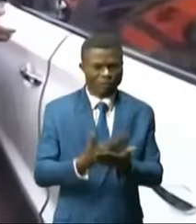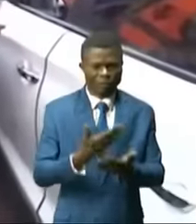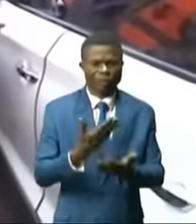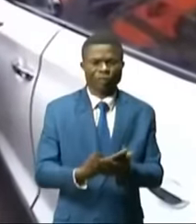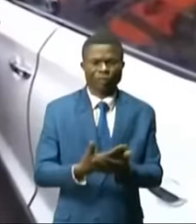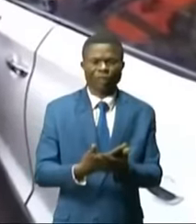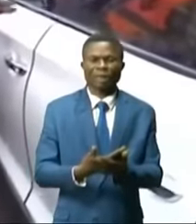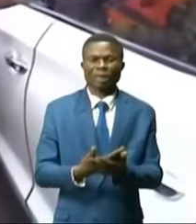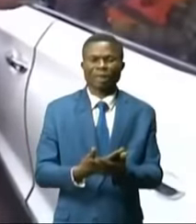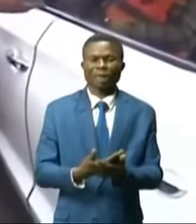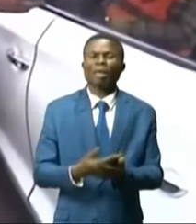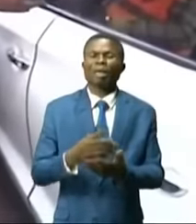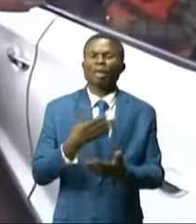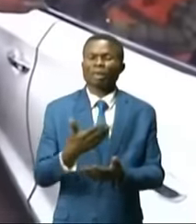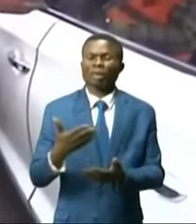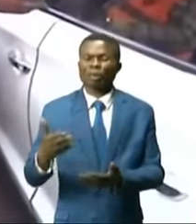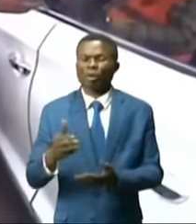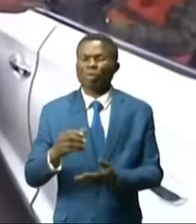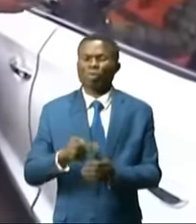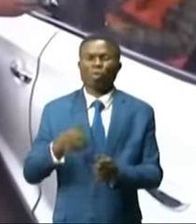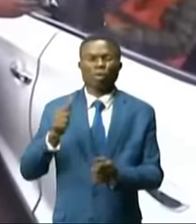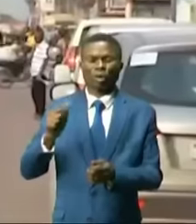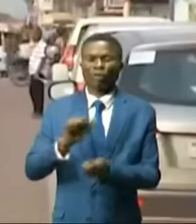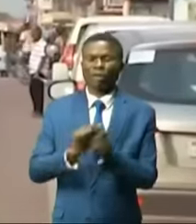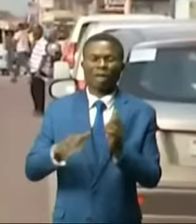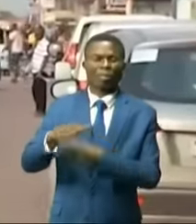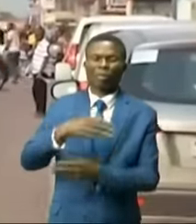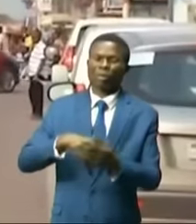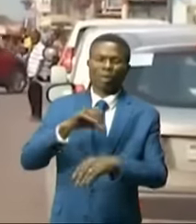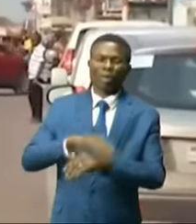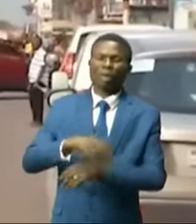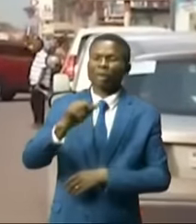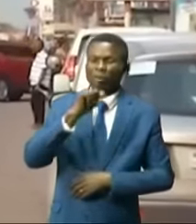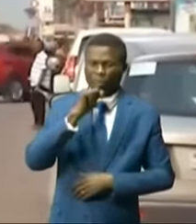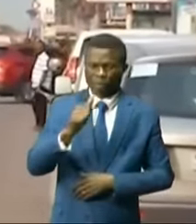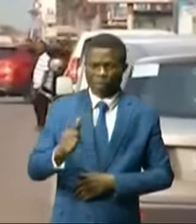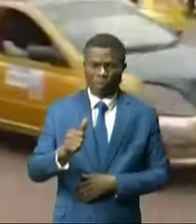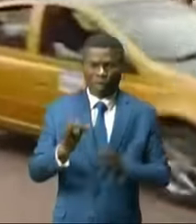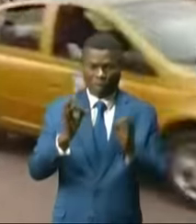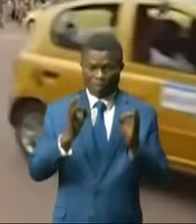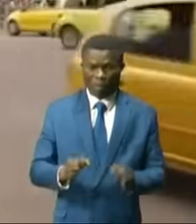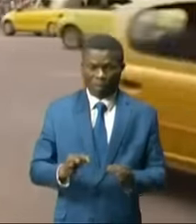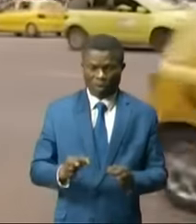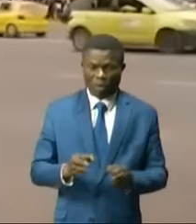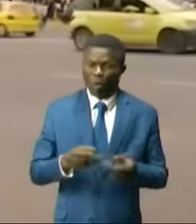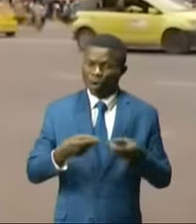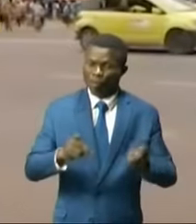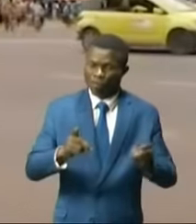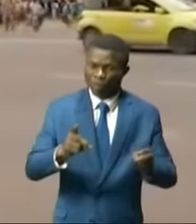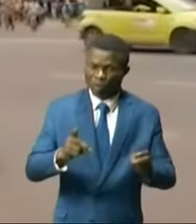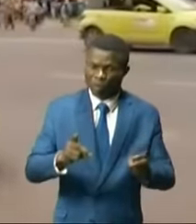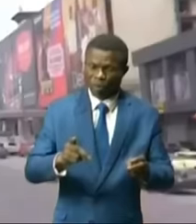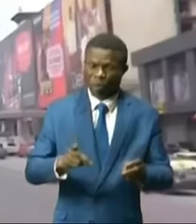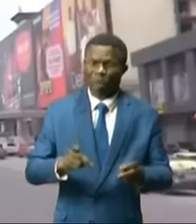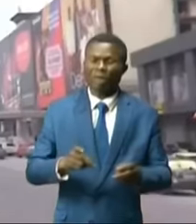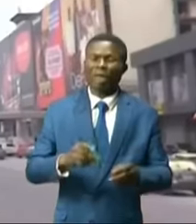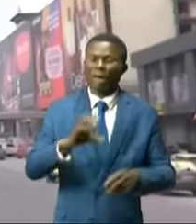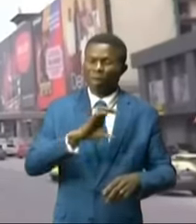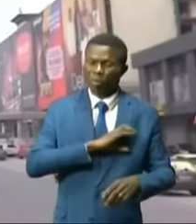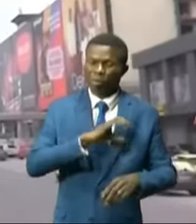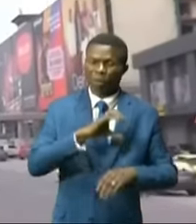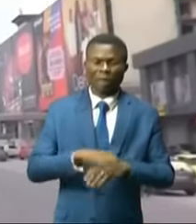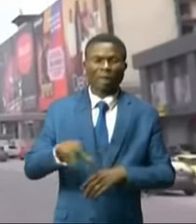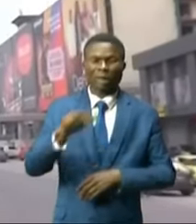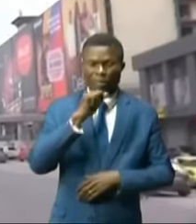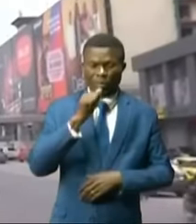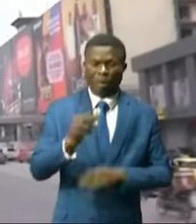devoirs fiscaux et civiques en vue d'éviter tout désagrément irrelatif et ne pas pousser la DGRK de recourir à des voies de fait et des voies